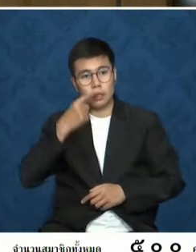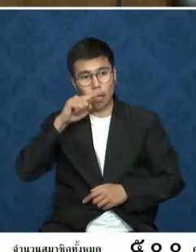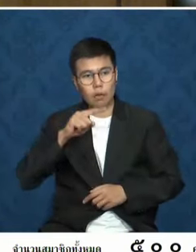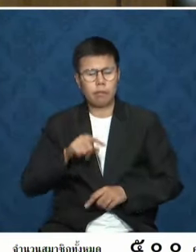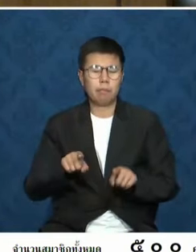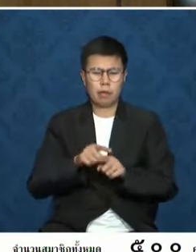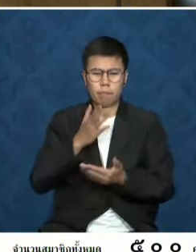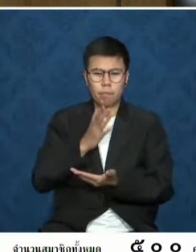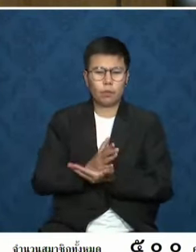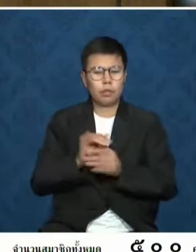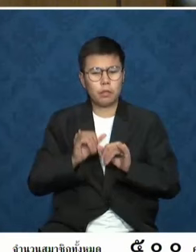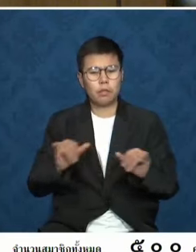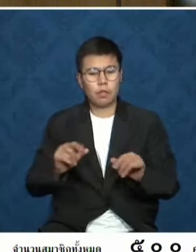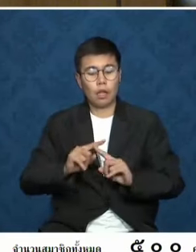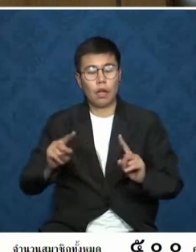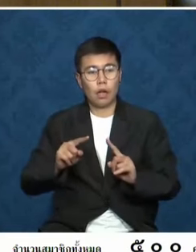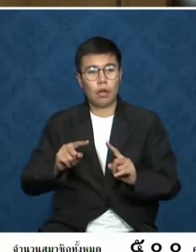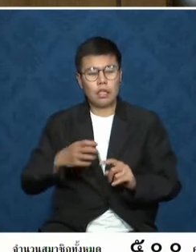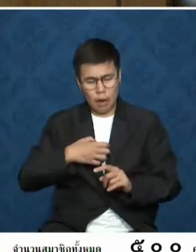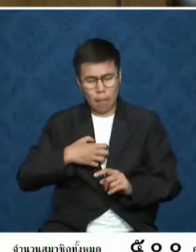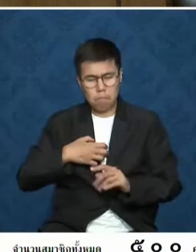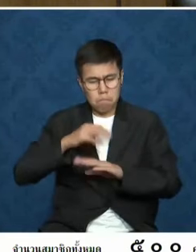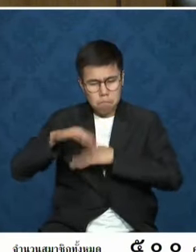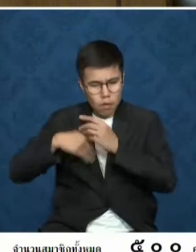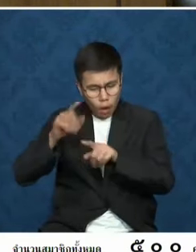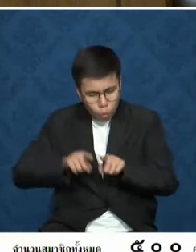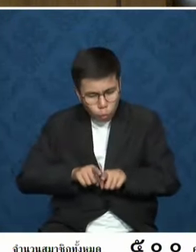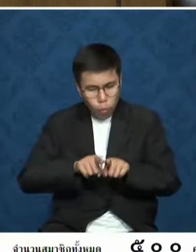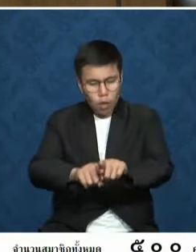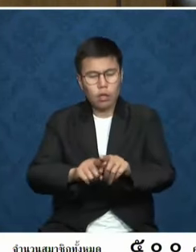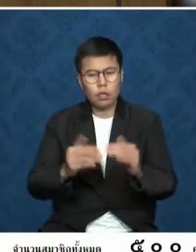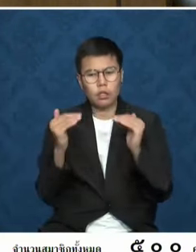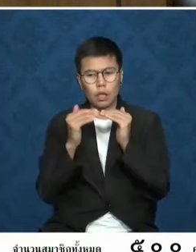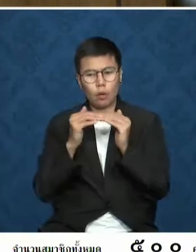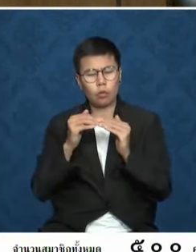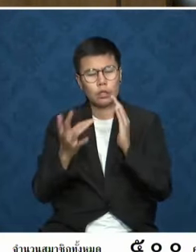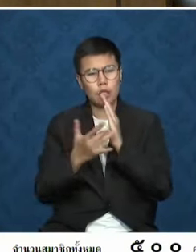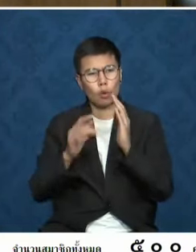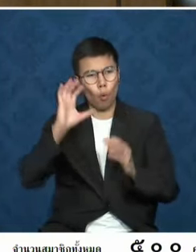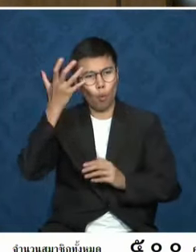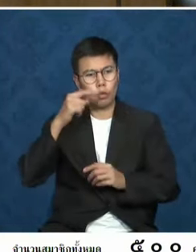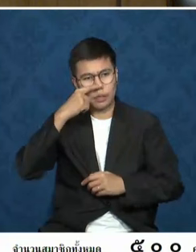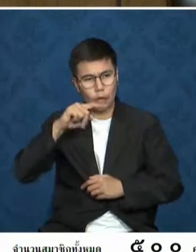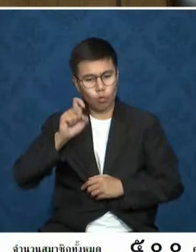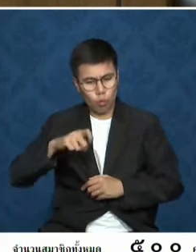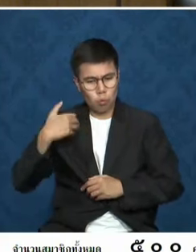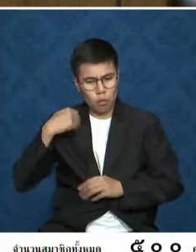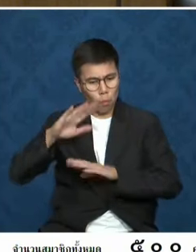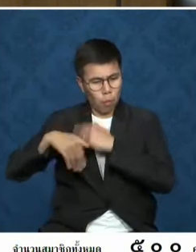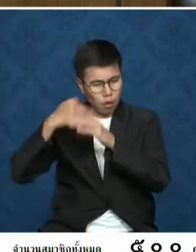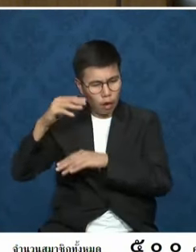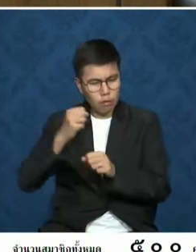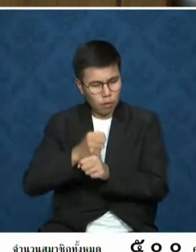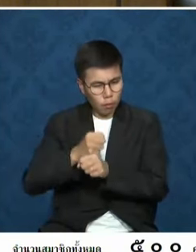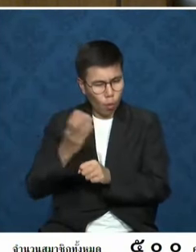งหุดอยู่กัที่แต่ถ้าเราจะเดินหน้าให้ทันกับการปียแลงของเทคโโงยีหรอของโลกประเทศไยเราต้องเดินหนาอย่างนั่ว